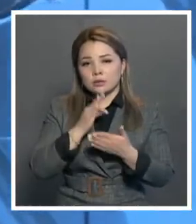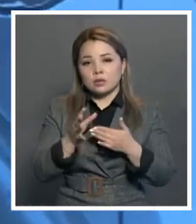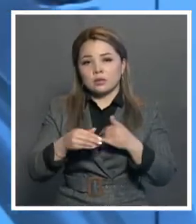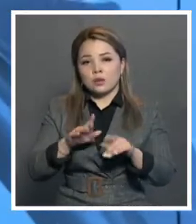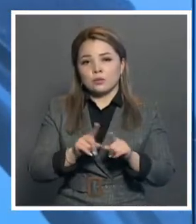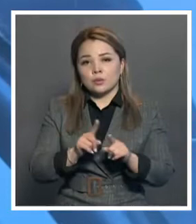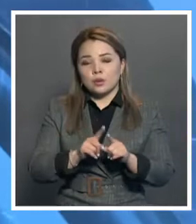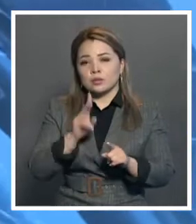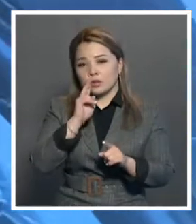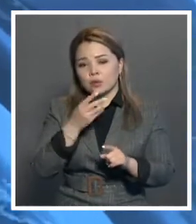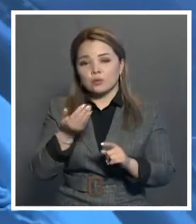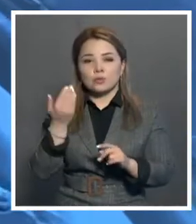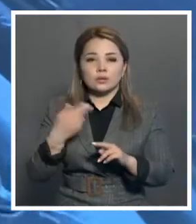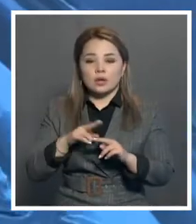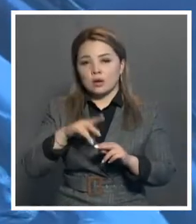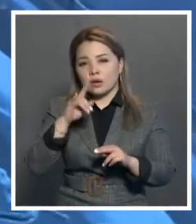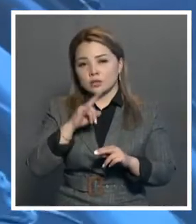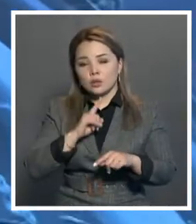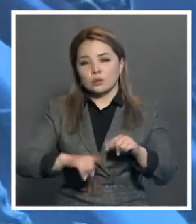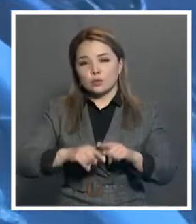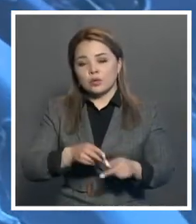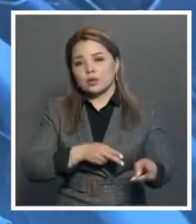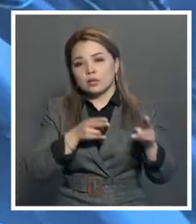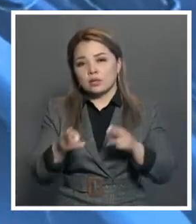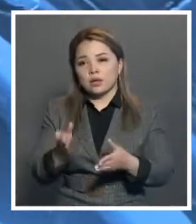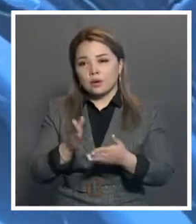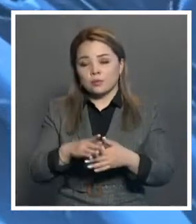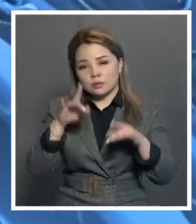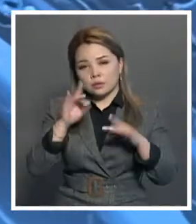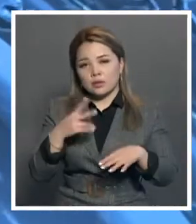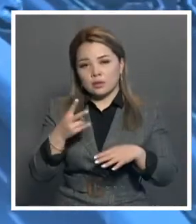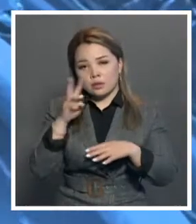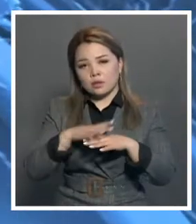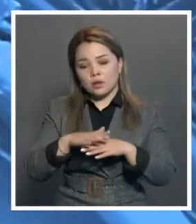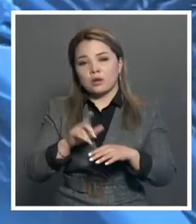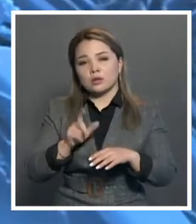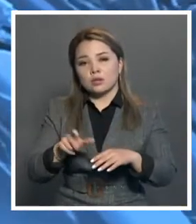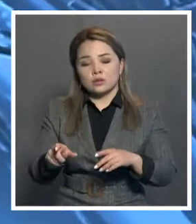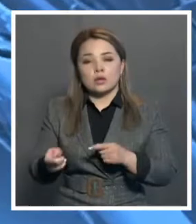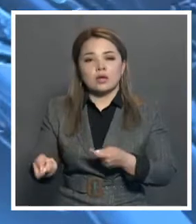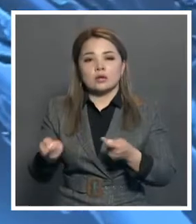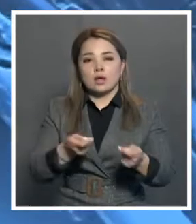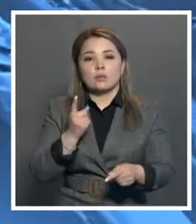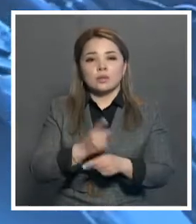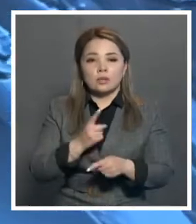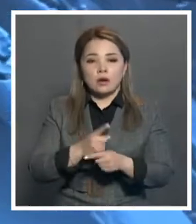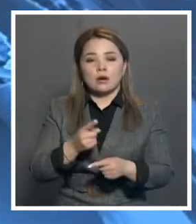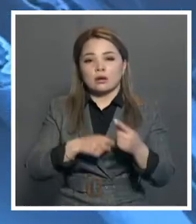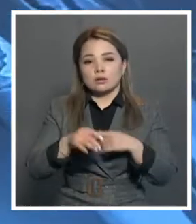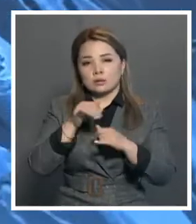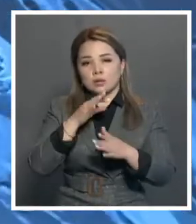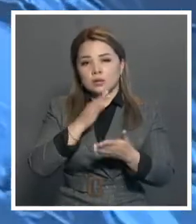Қандастарымыздың алды 2 жыл бұрын Қазақстанға туыстарын көруге келген. Аяғасынан екі ел арасындағы жолаушы тасымалына тыйым салынып, кері қайта алмай